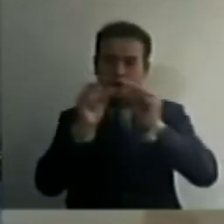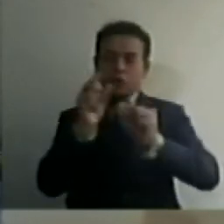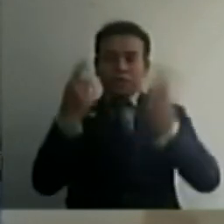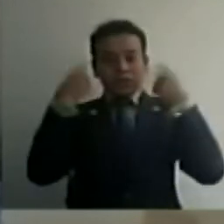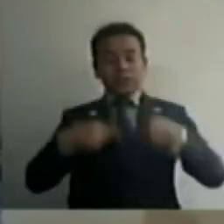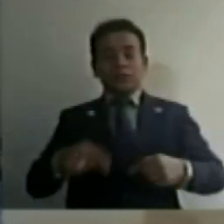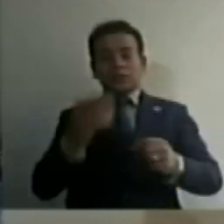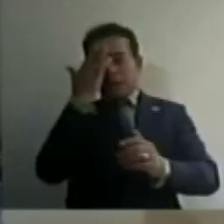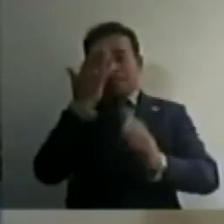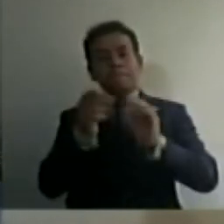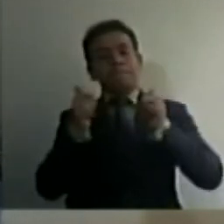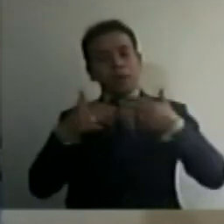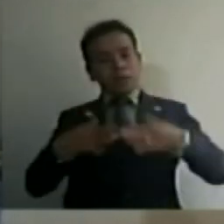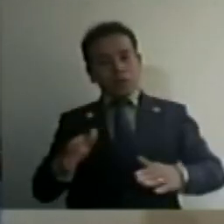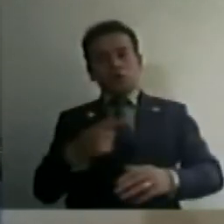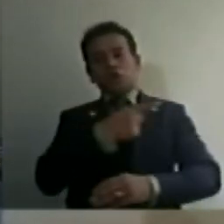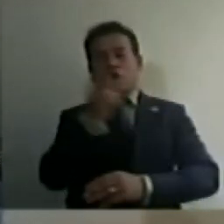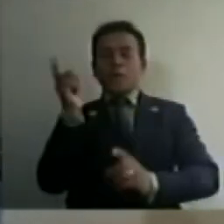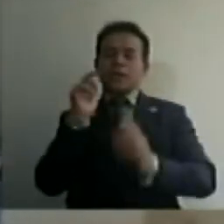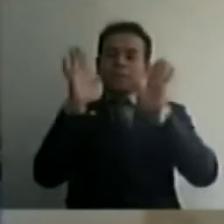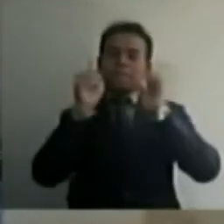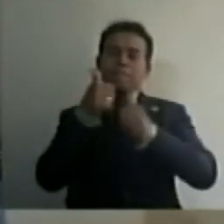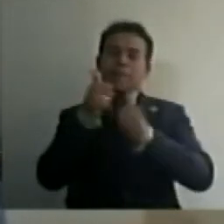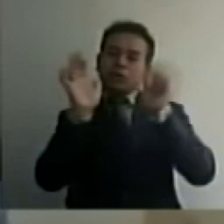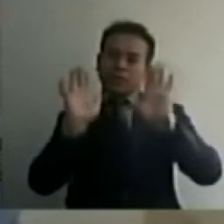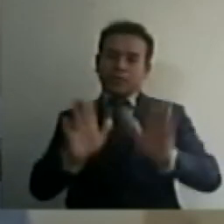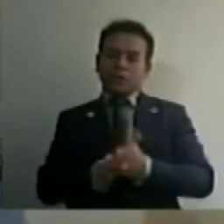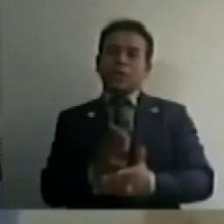জানিয়ে আমার কথা শেষ করছি। আসসালামু আলাইকুম।